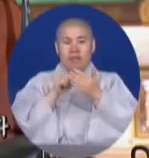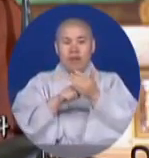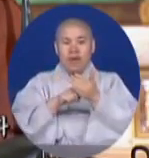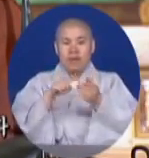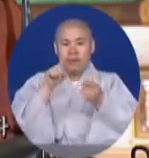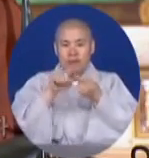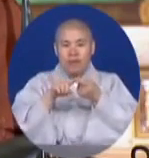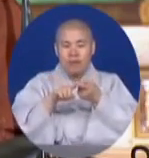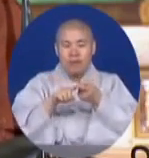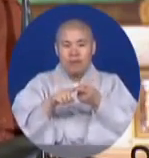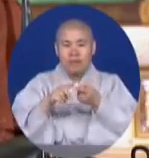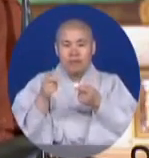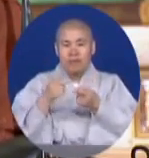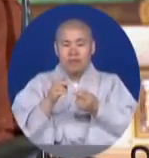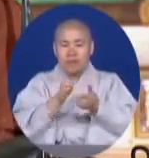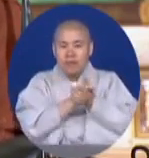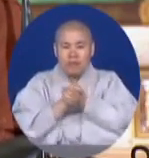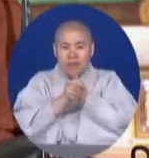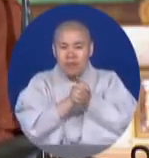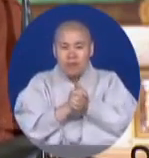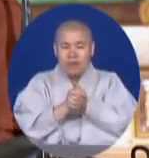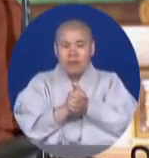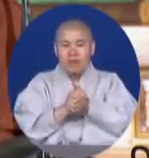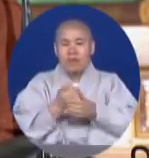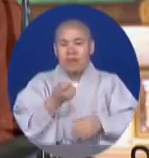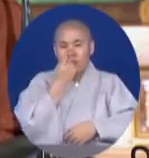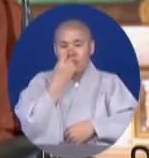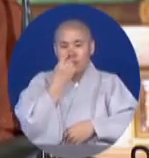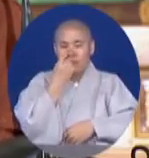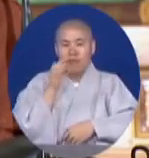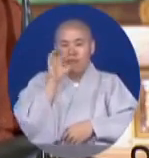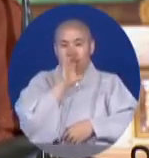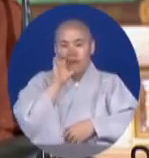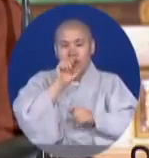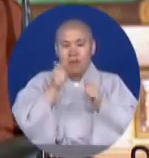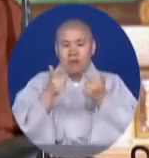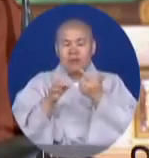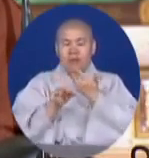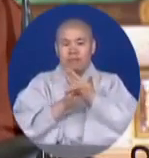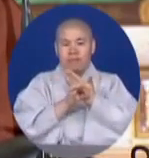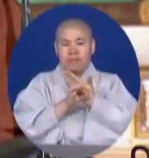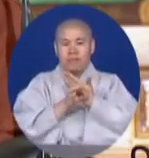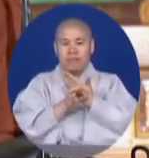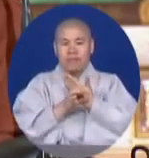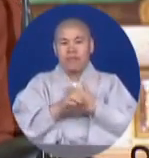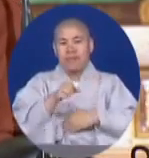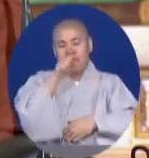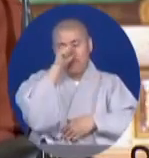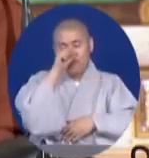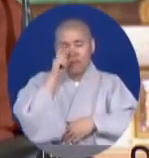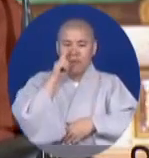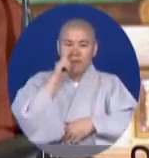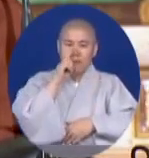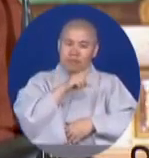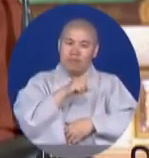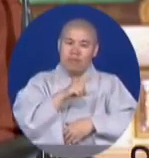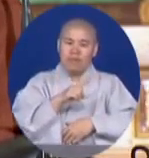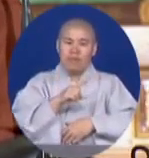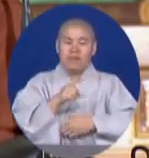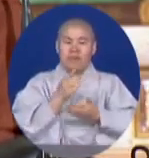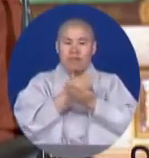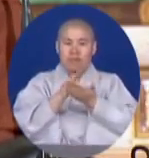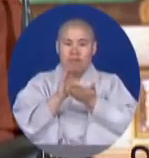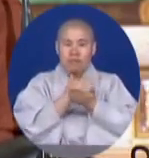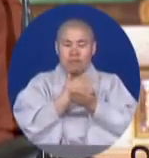들어서 이 친근하고 학습하지 아니하면 이게 좋은지 나쁜지 이게